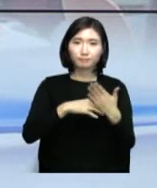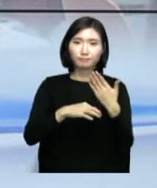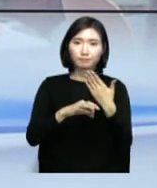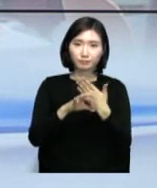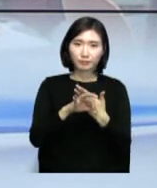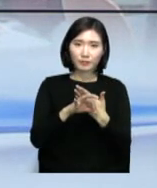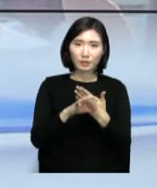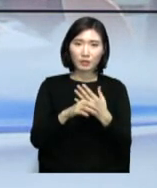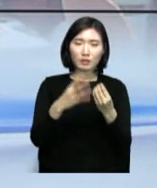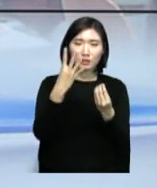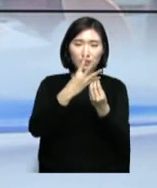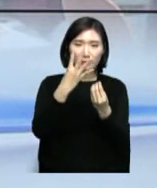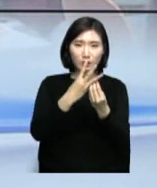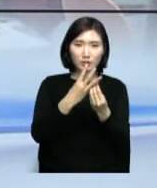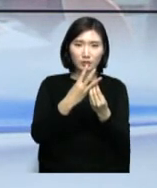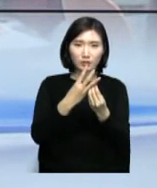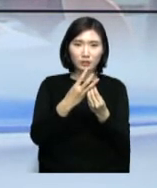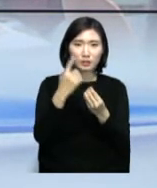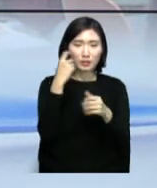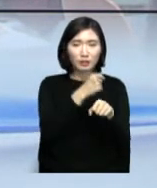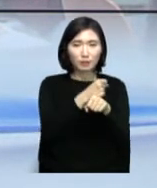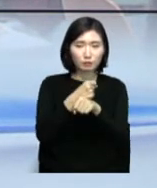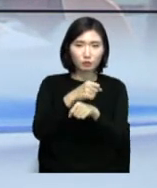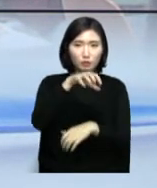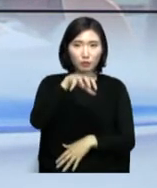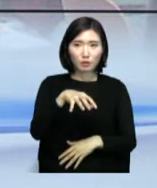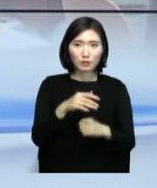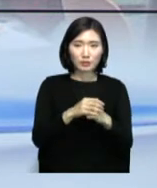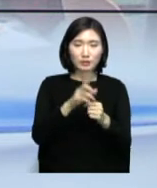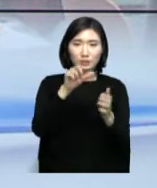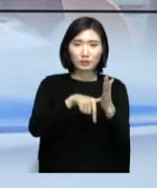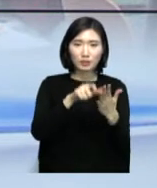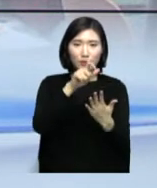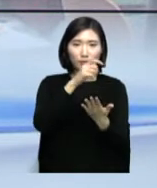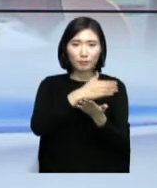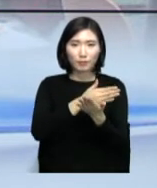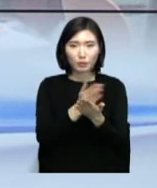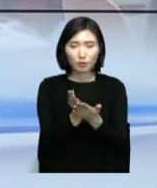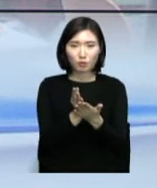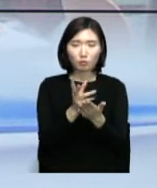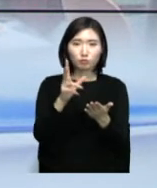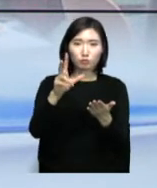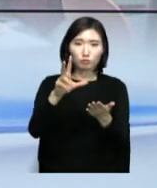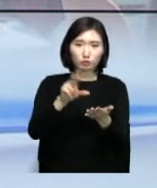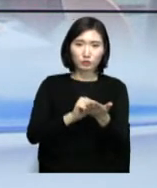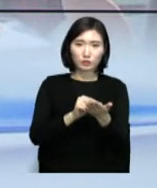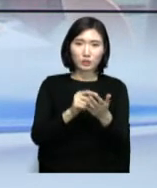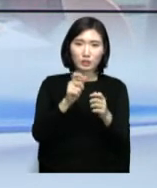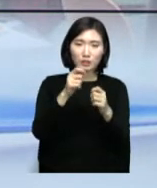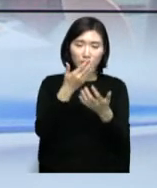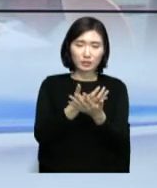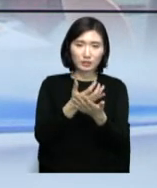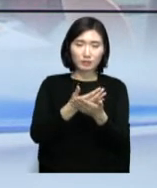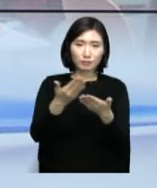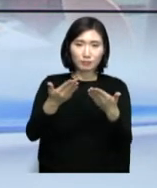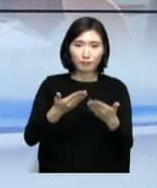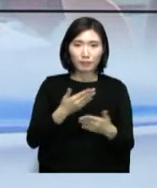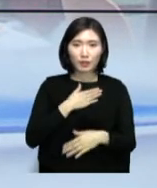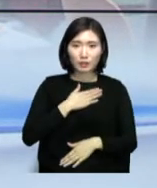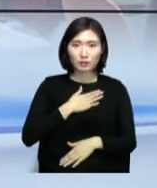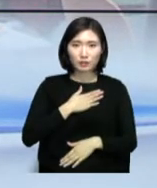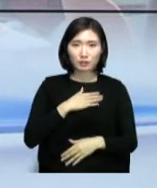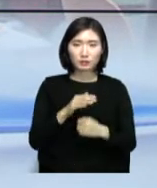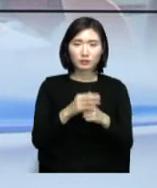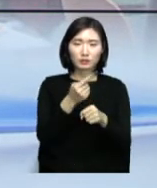4교시 탐구영역 의 경우 선택과목 시간별로 각각 문제지를 봐야 한다는 거 모두 알고 계시죠 지난해